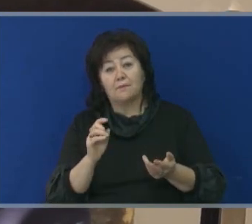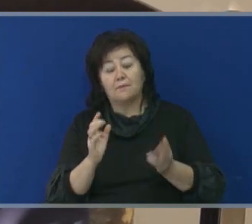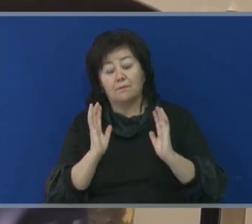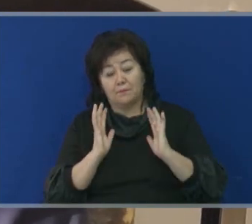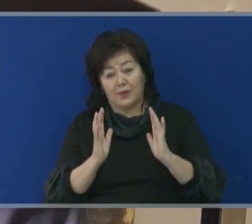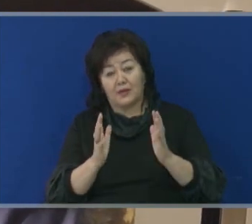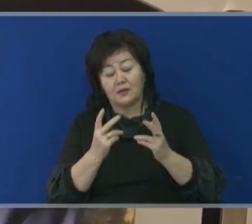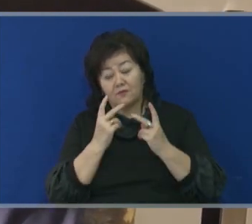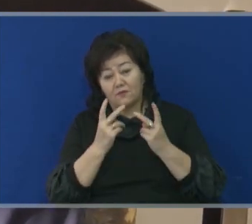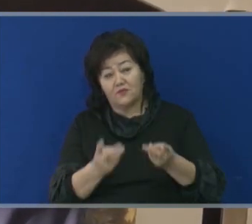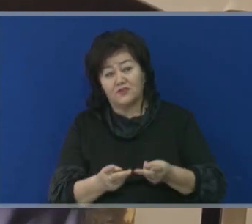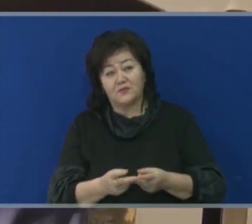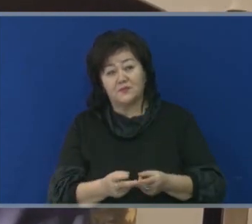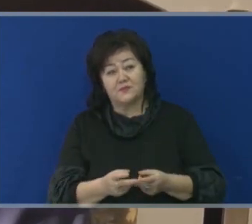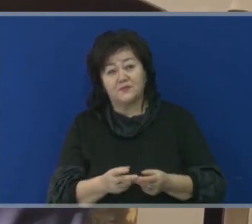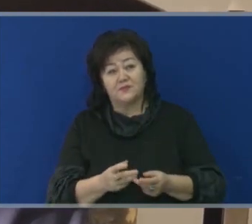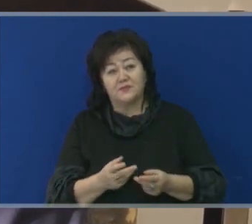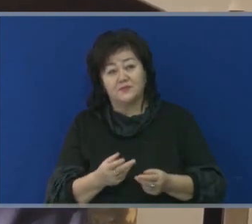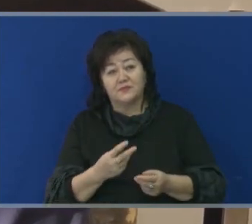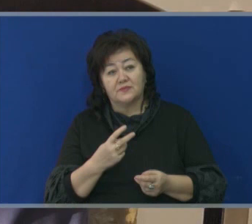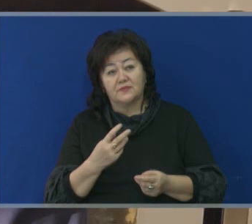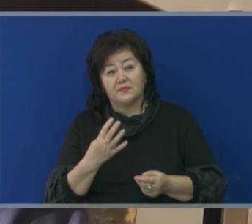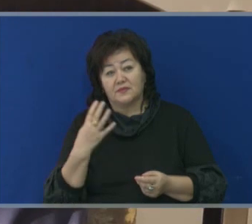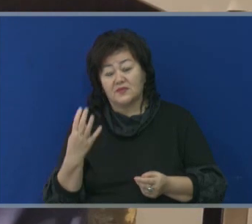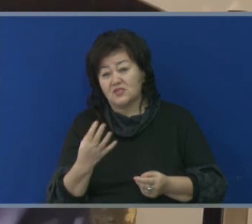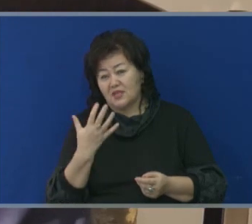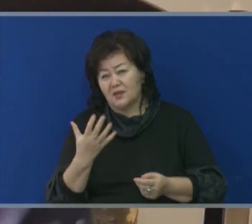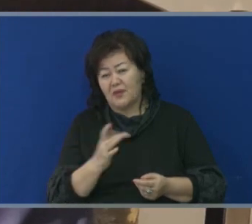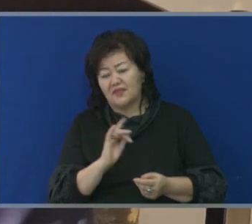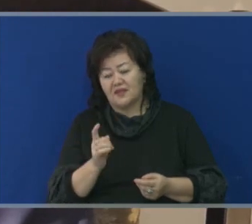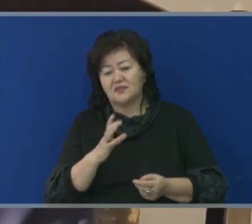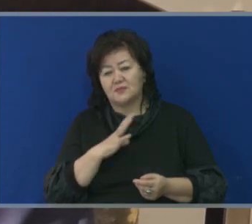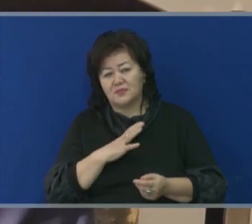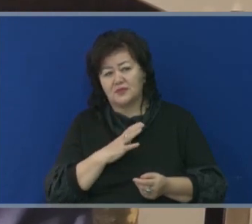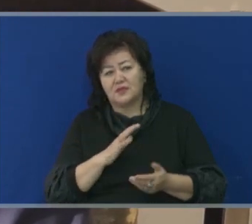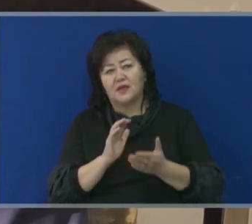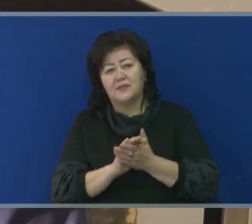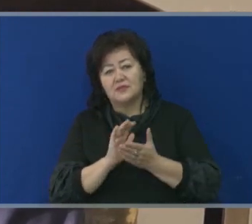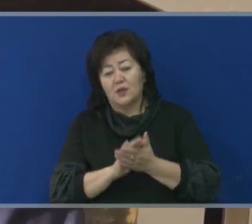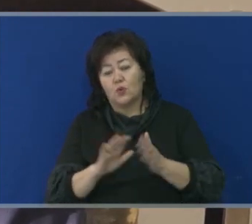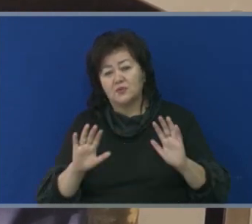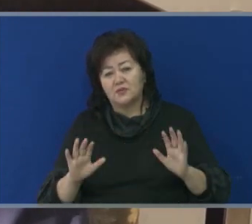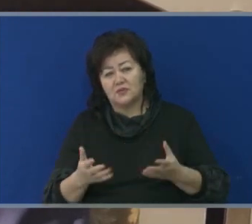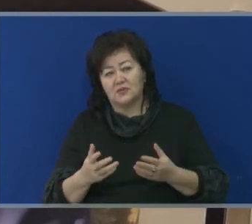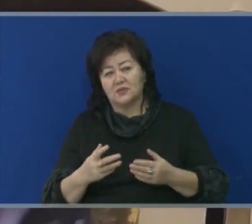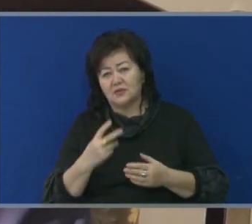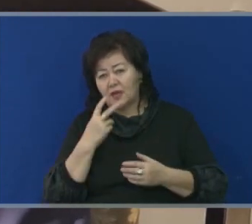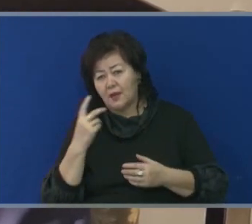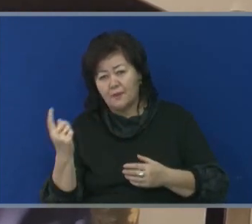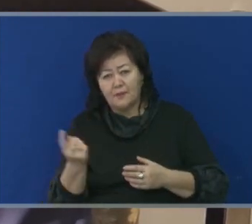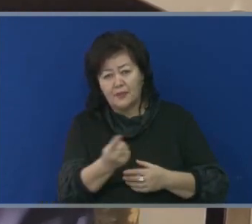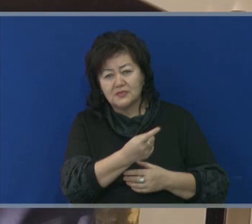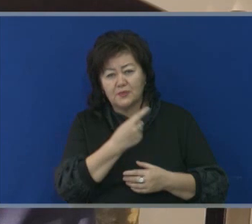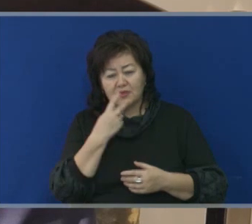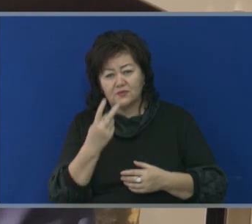Я хорошо знаю проблему этого парка. Я осмотрел этот парк уже 4-5 раз. Я ознакомился с ситуацией. Я обошел все бизнес-объекты